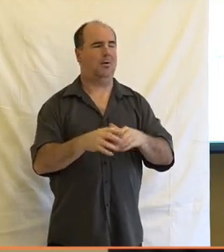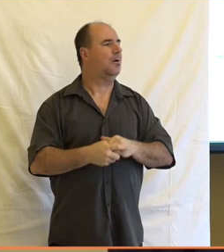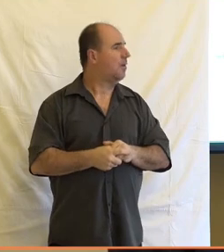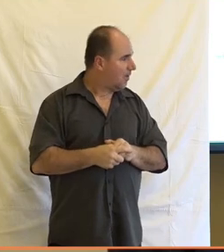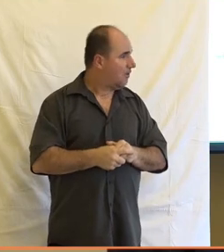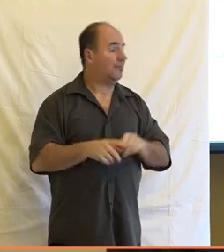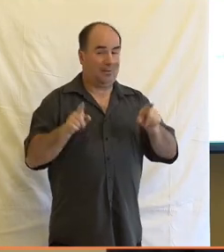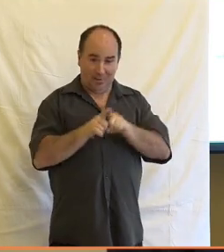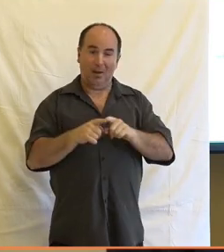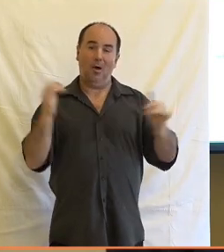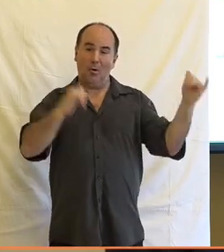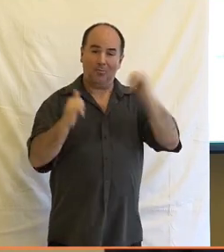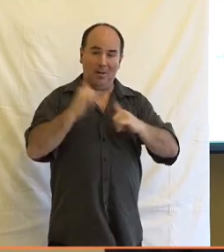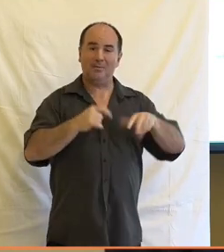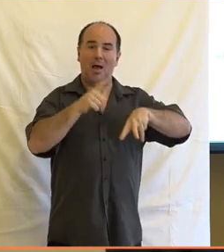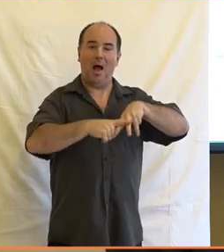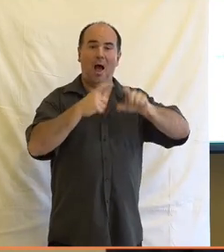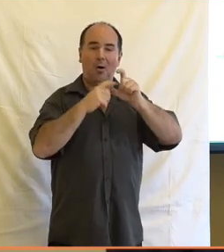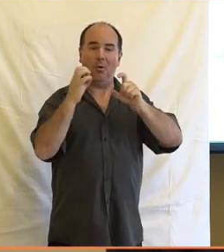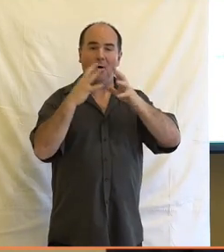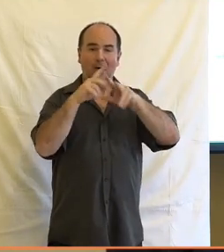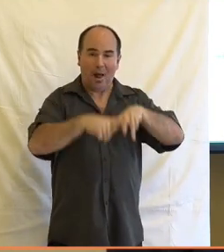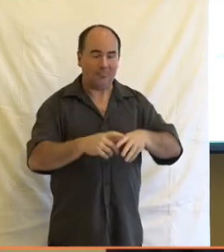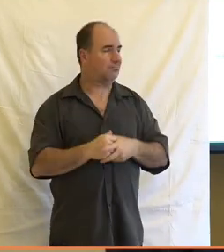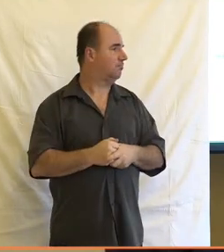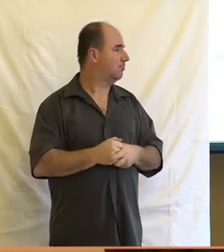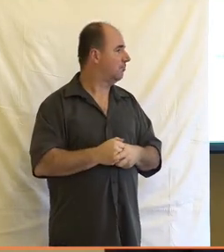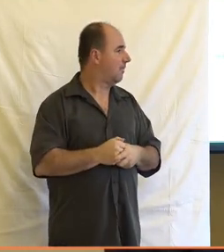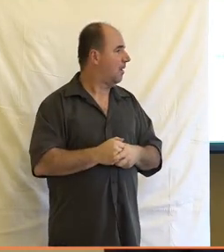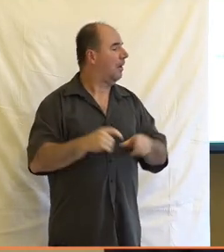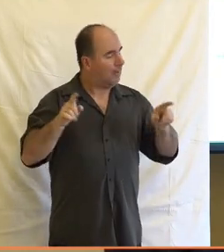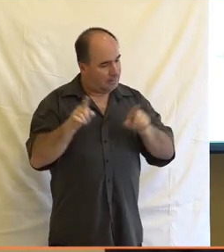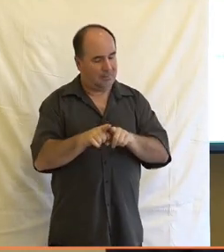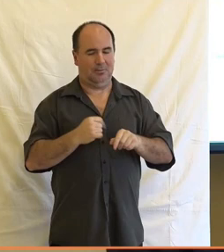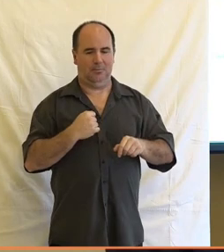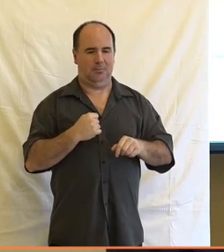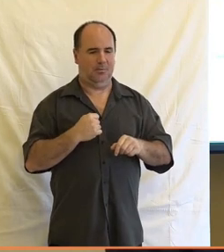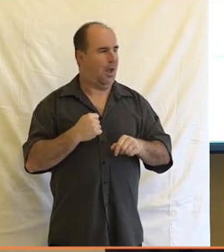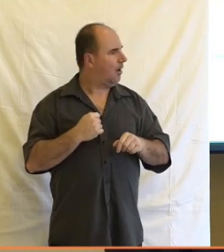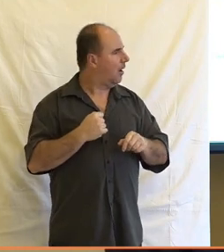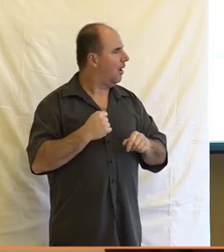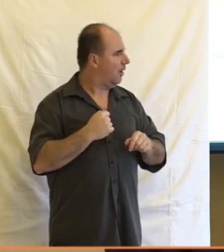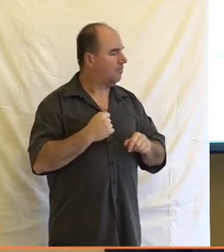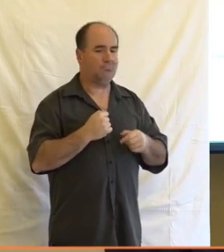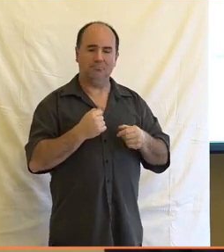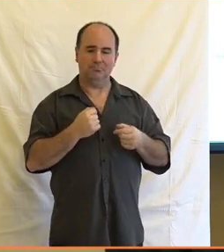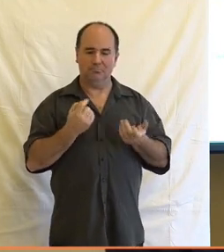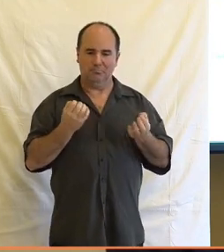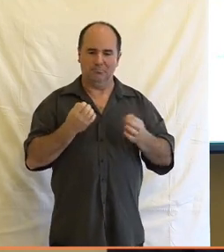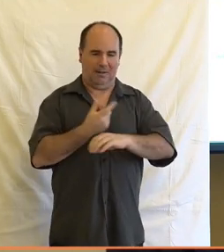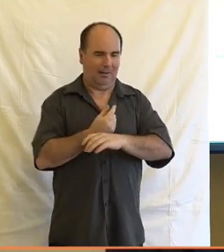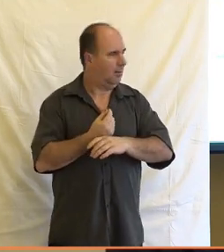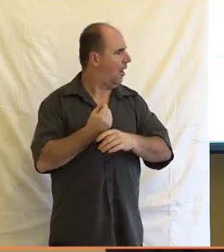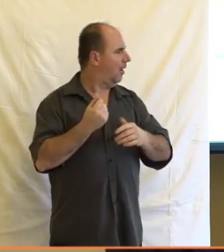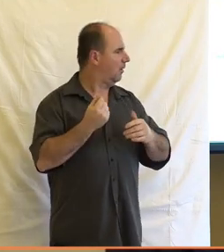vzdělávací portál Pelion, teďka nový projekt na zlepšení digitální přístupnosti, který se jmenuje Tezeus, který děláme v spolupráci